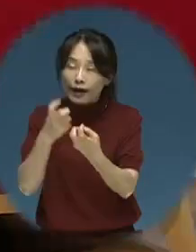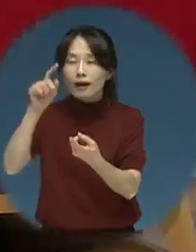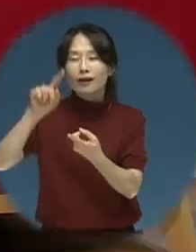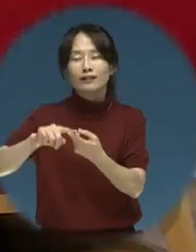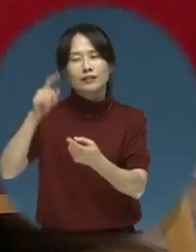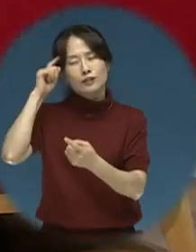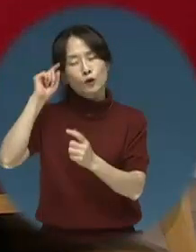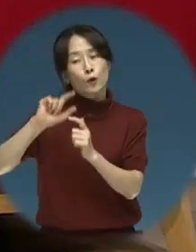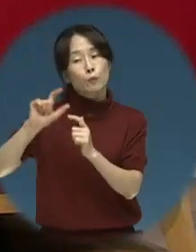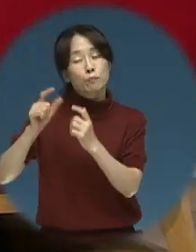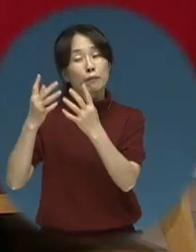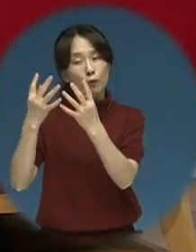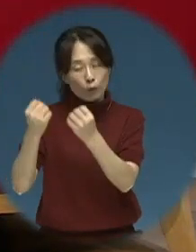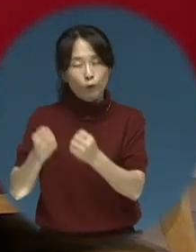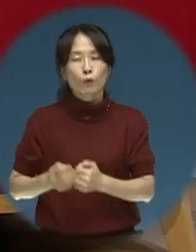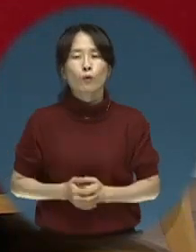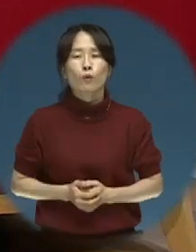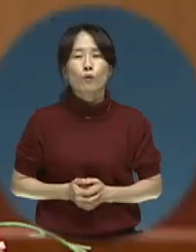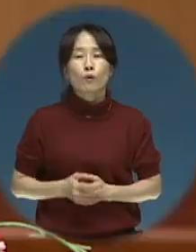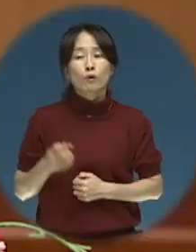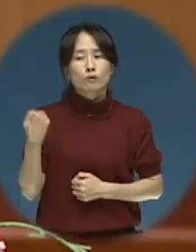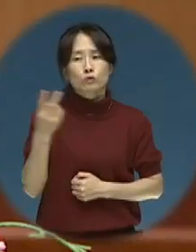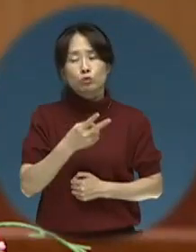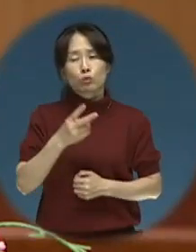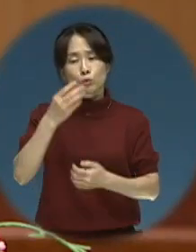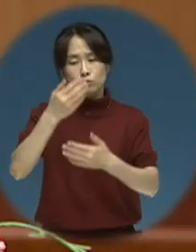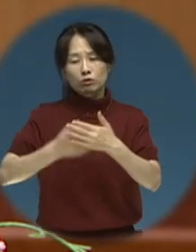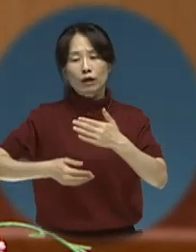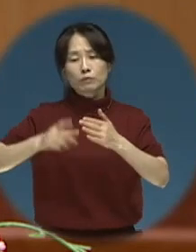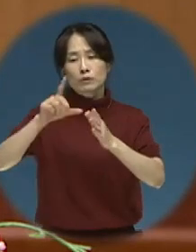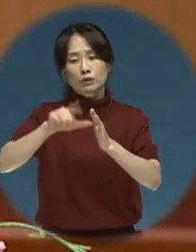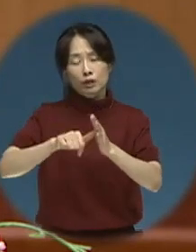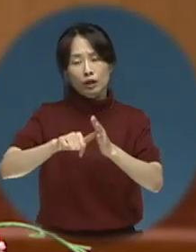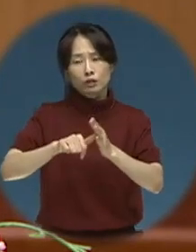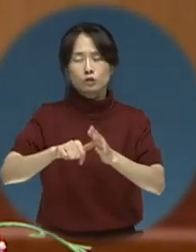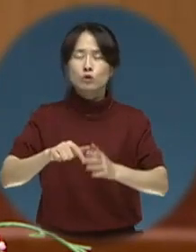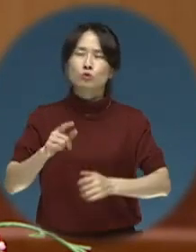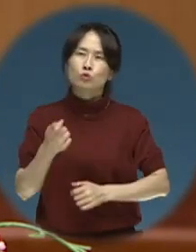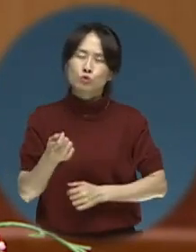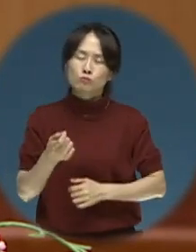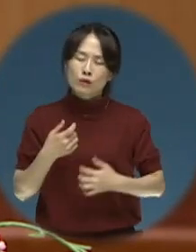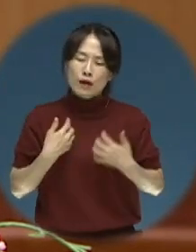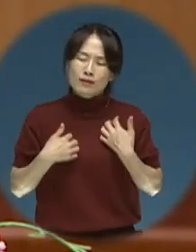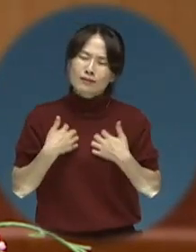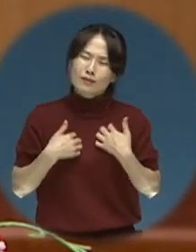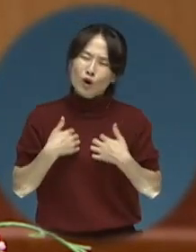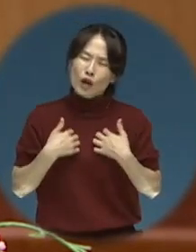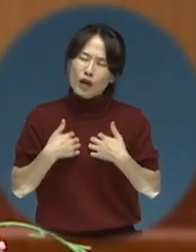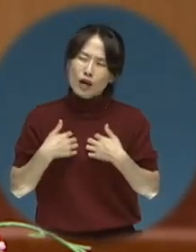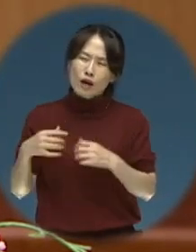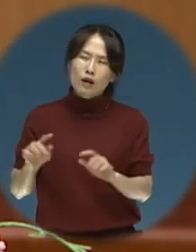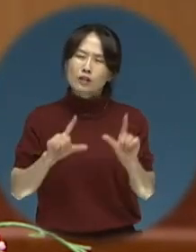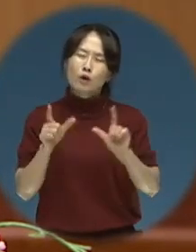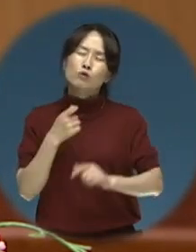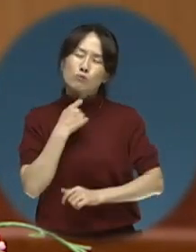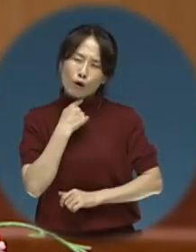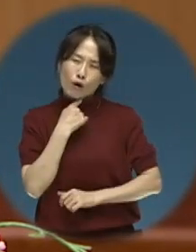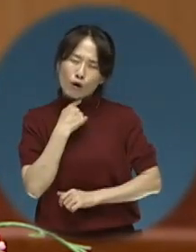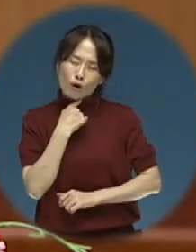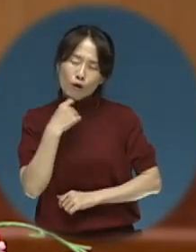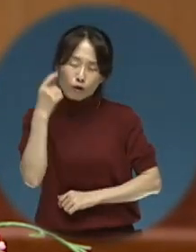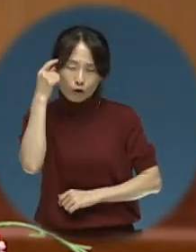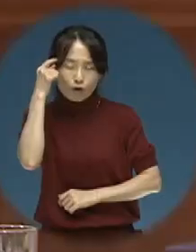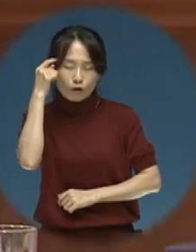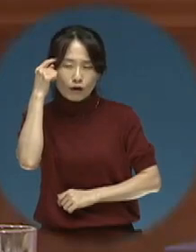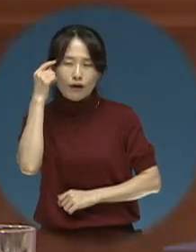이제 그리고 남은 시간을 그래도 좀 빚진 거 없이 즐겁게 살 수는 없나 뭐 예. 이런 생각 예.